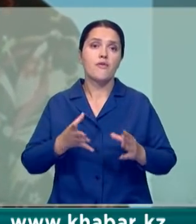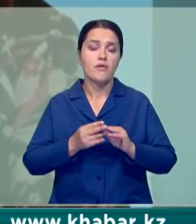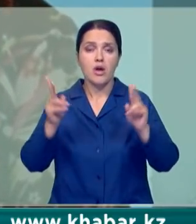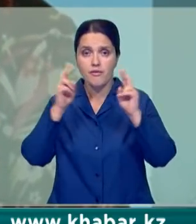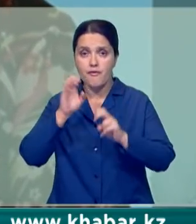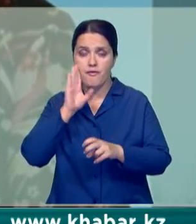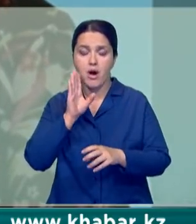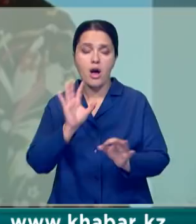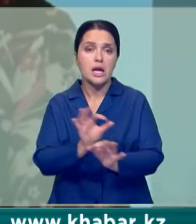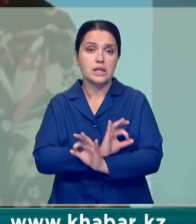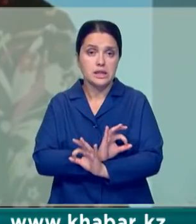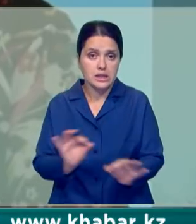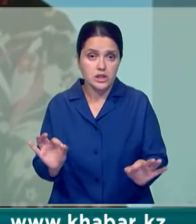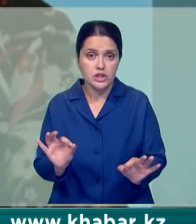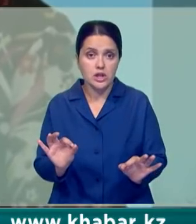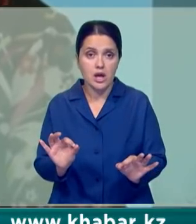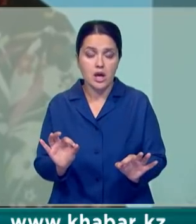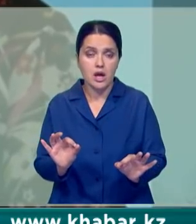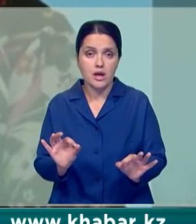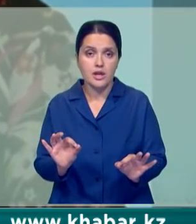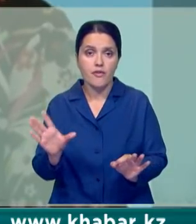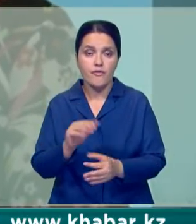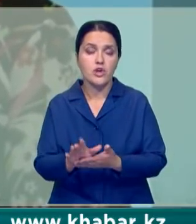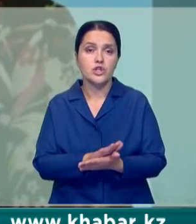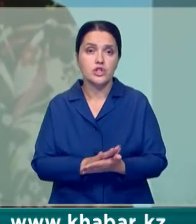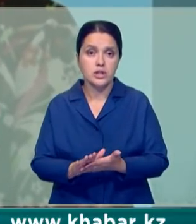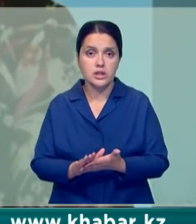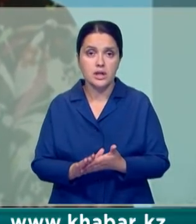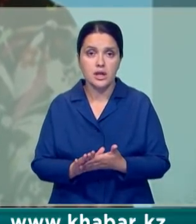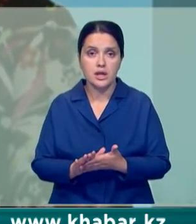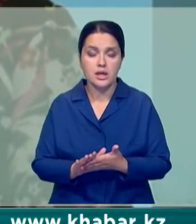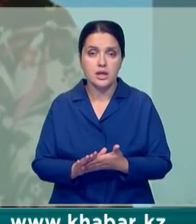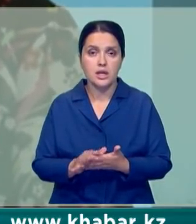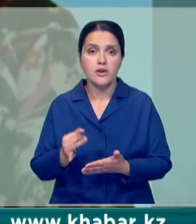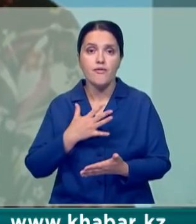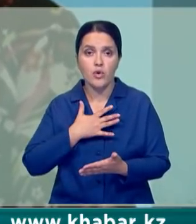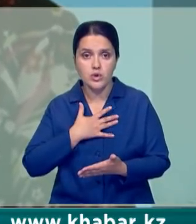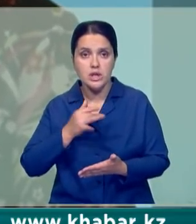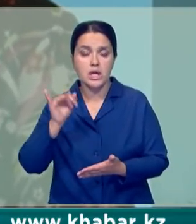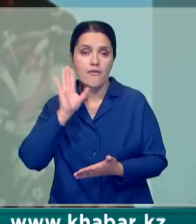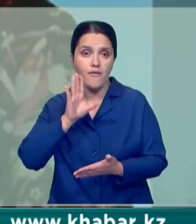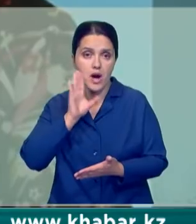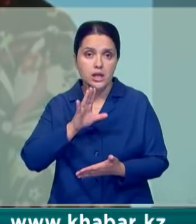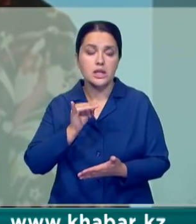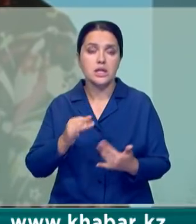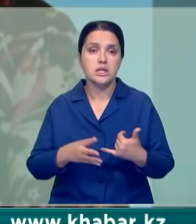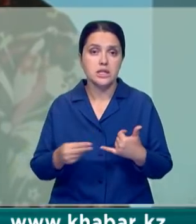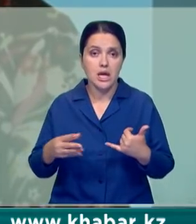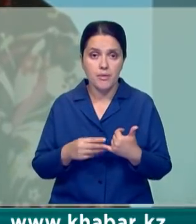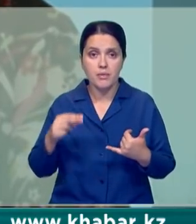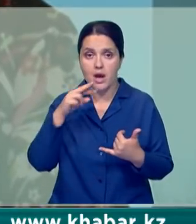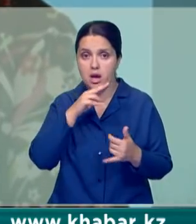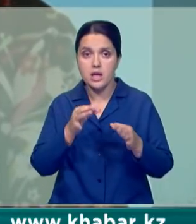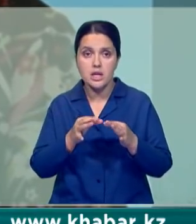отличные все показания уже отрицательные и воздух и вода у нас и почва родятся